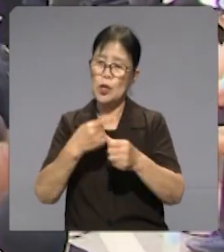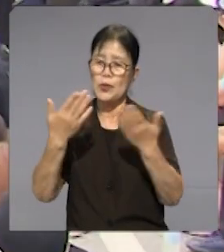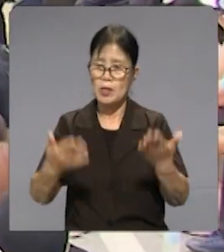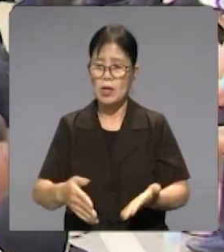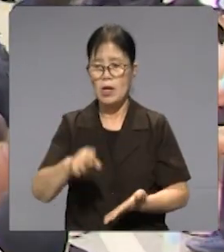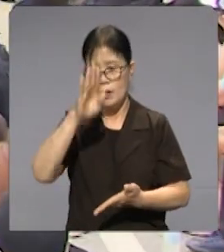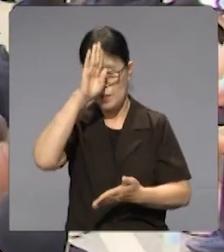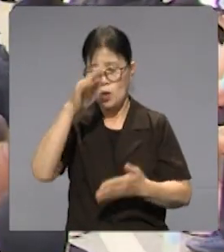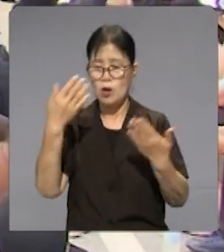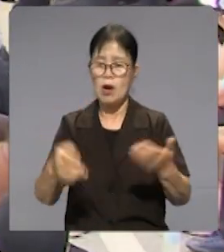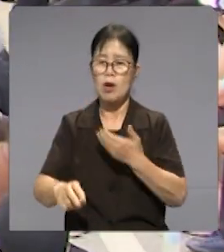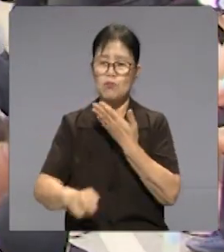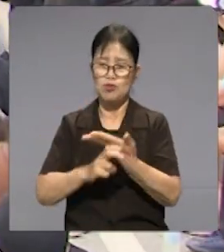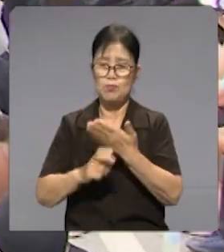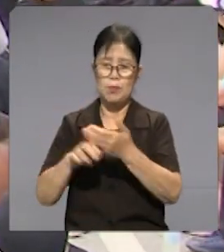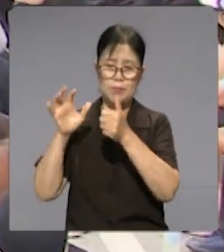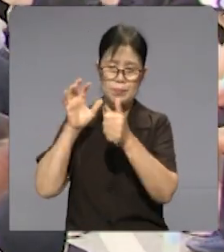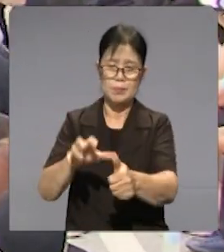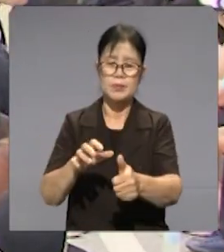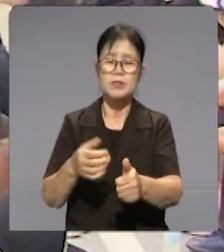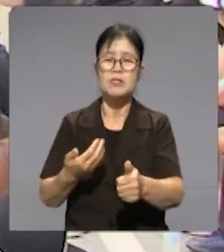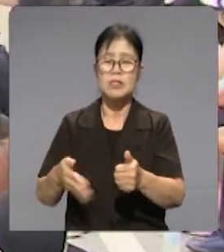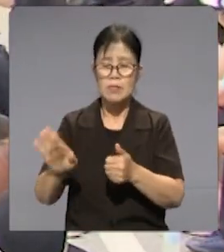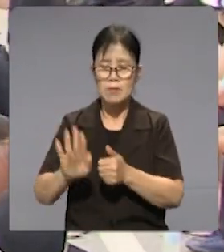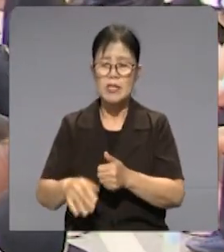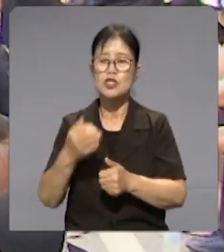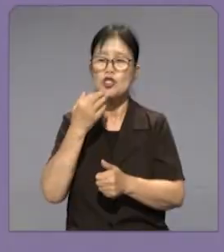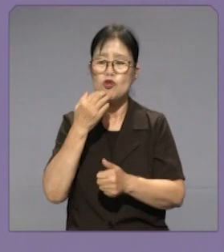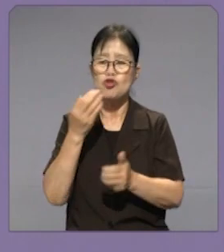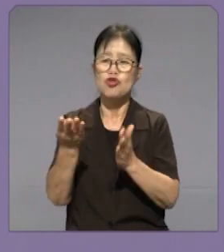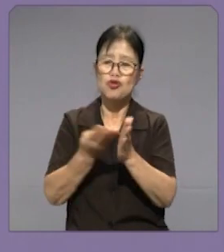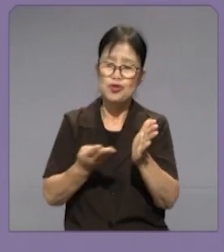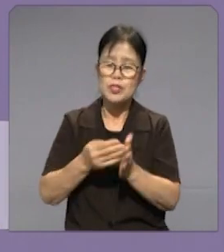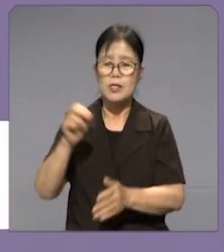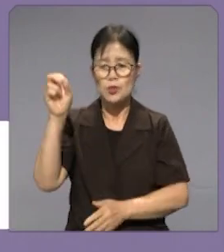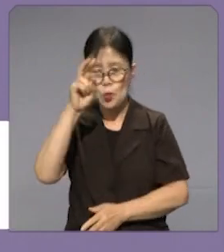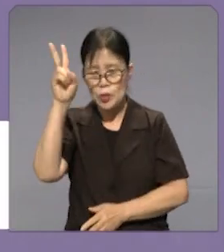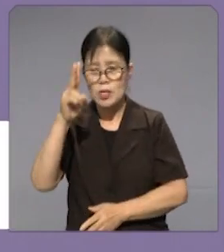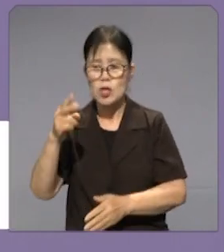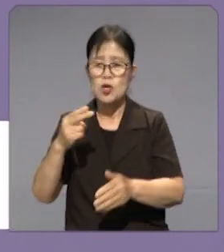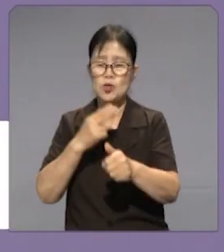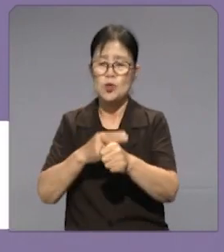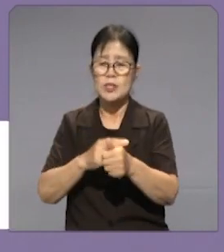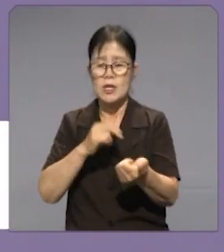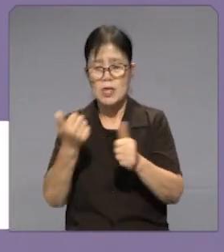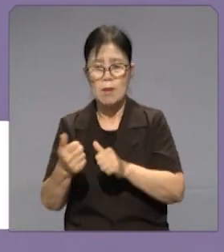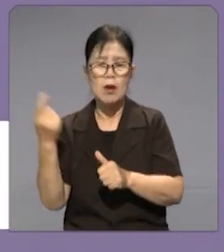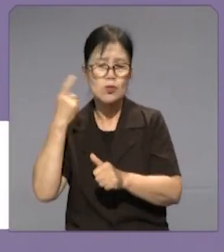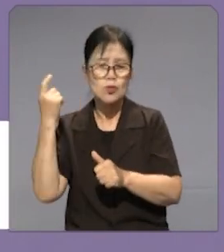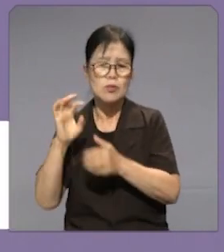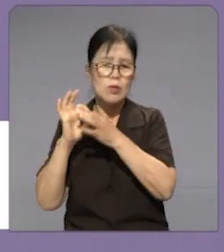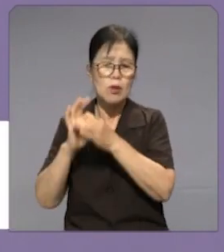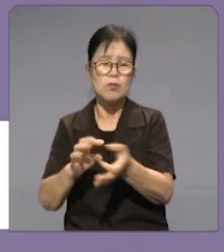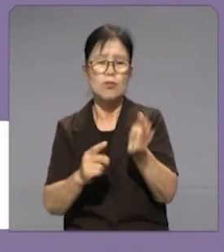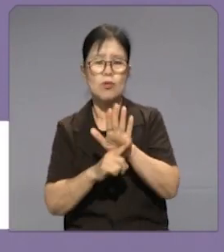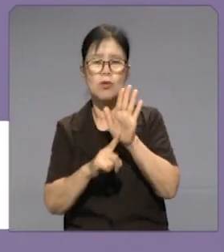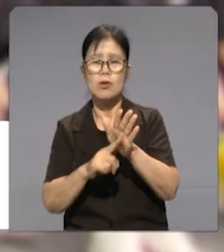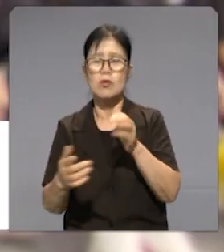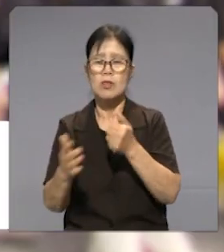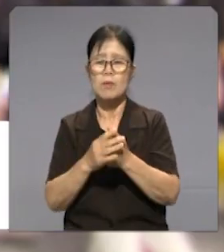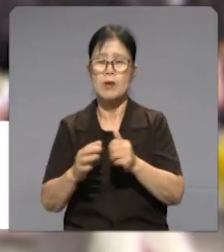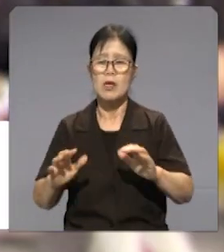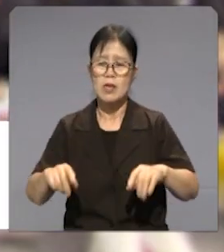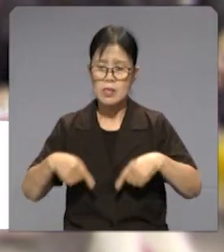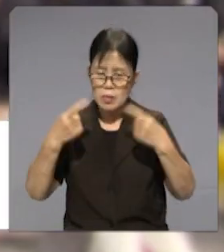불법으로 규정하고 제동을 걸었지만 최근 서울과 군산, 용인에서 교사 사망 소식이 잇따라 전해지면서 집회